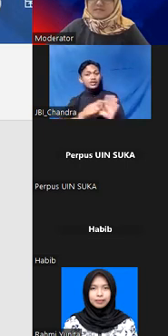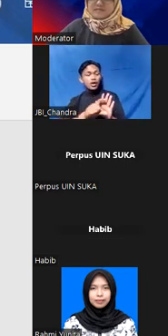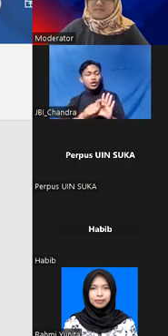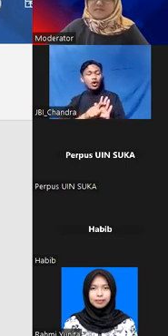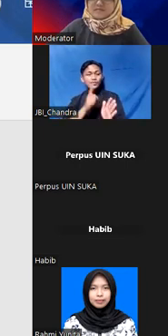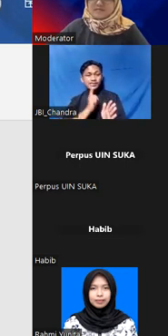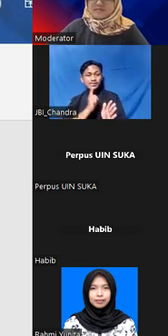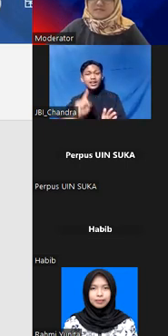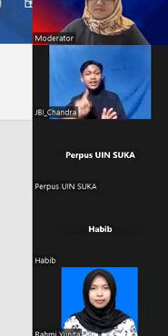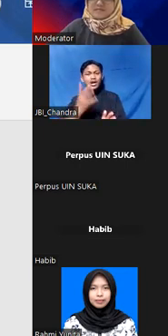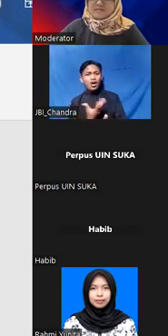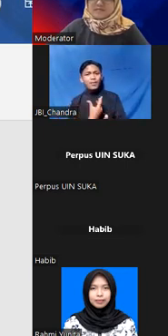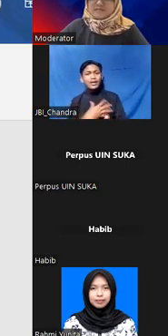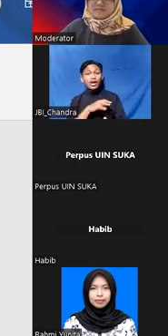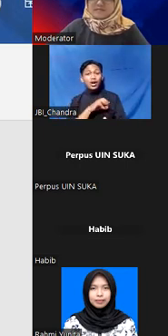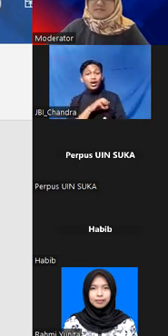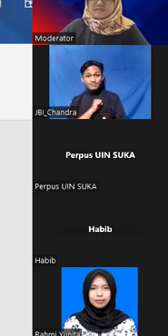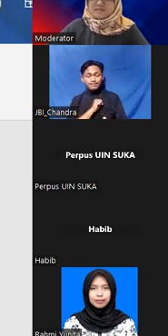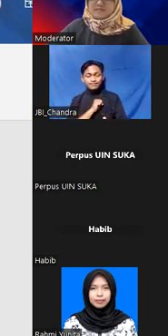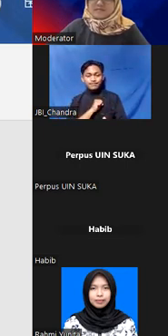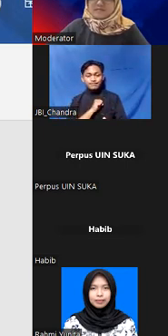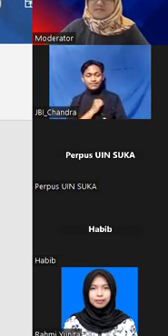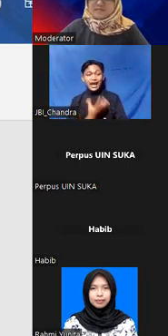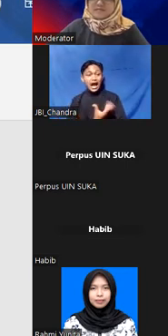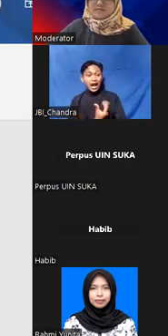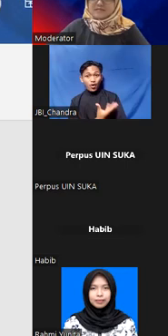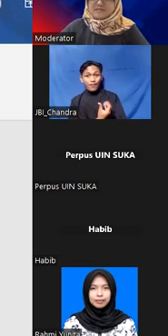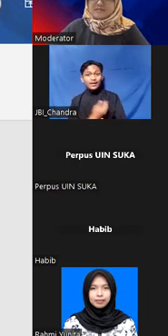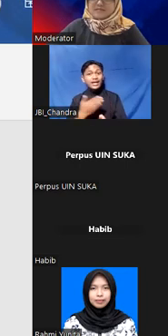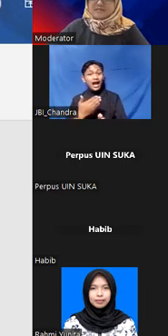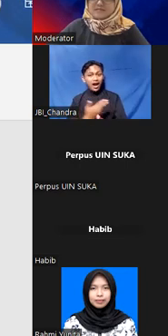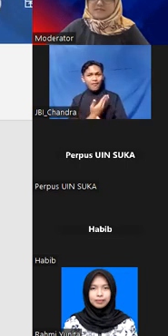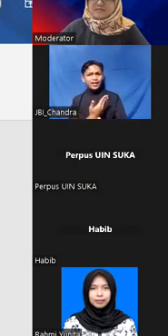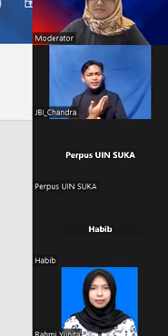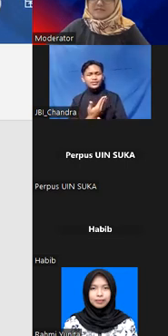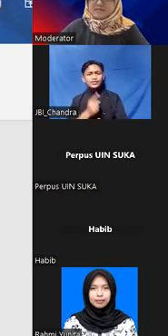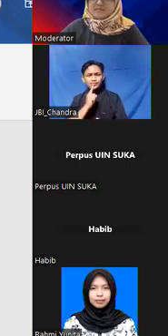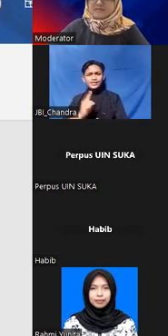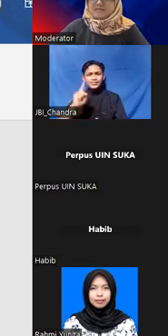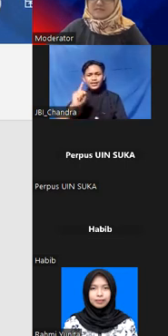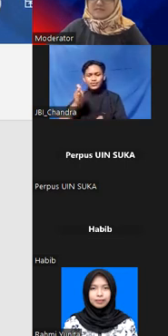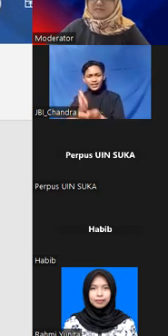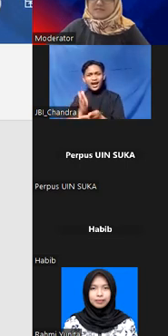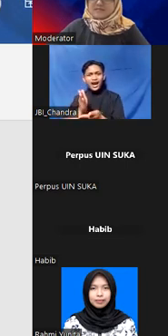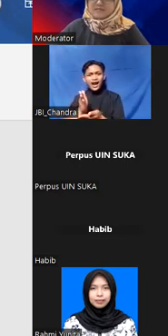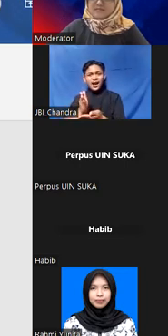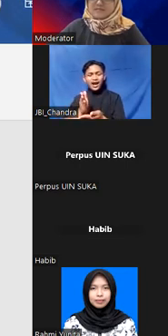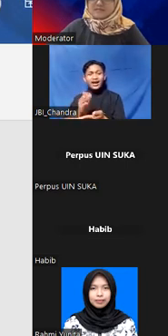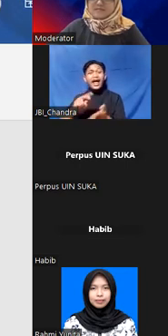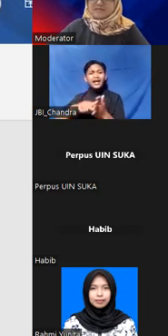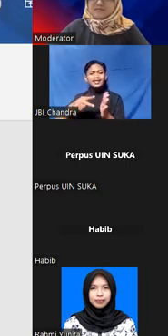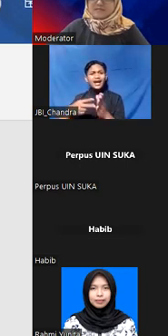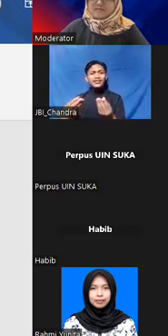ar-rahmannya di awal dan kemudian Bismillah di tengah itu kan nanti mas artinya tetap akan mempengaruhi